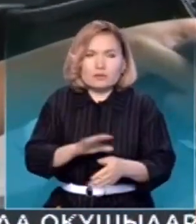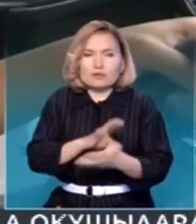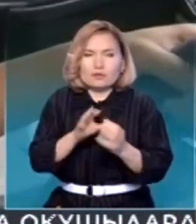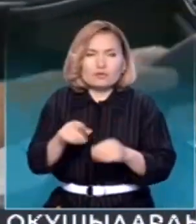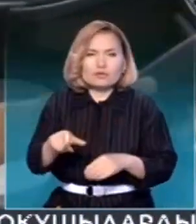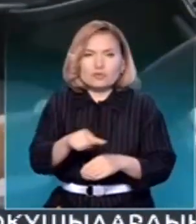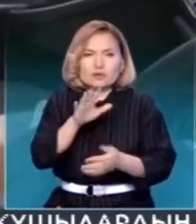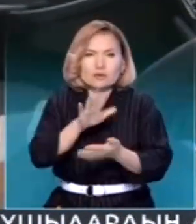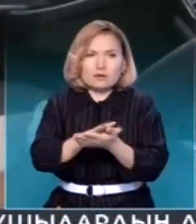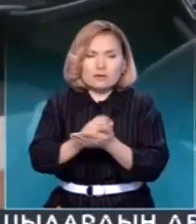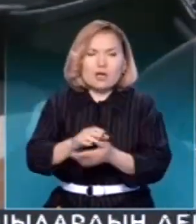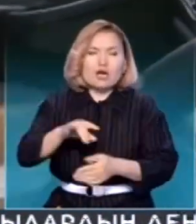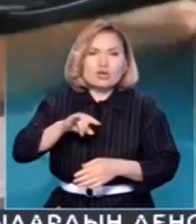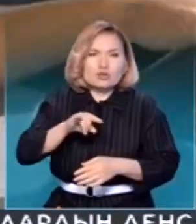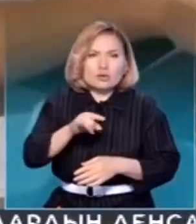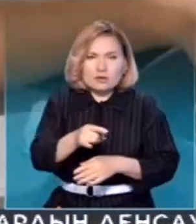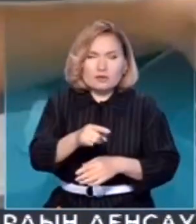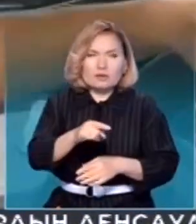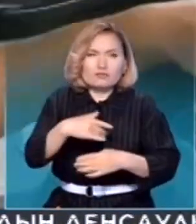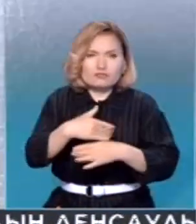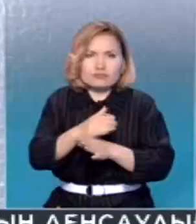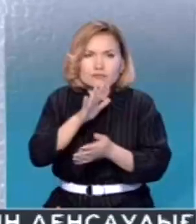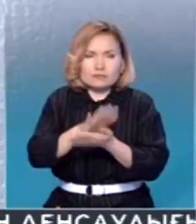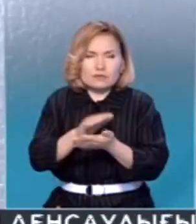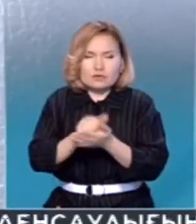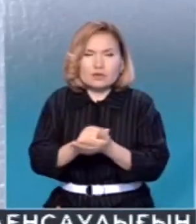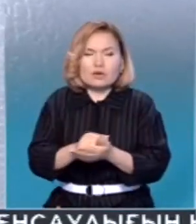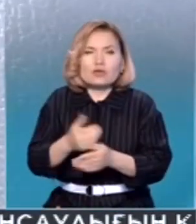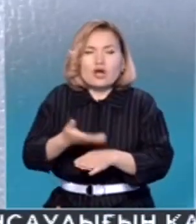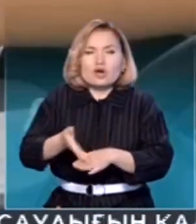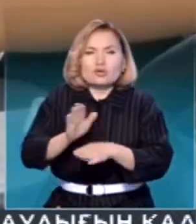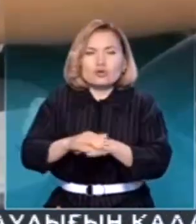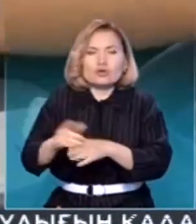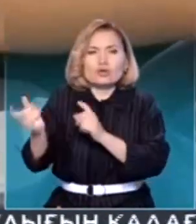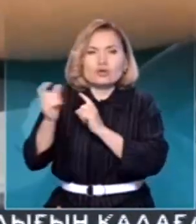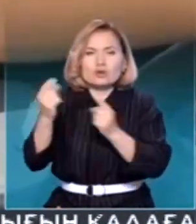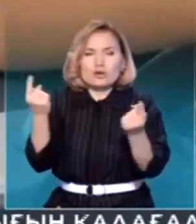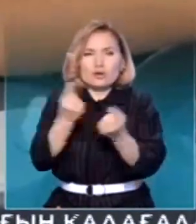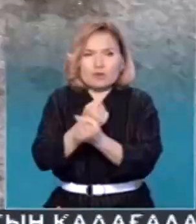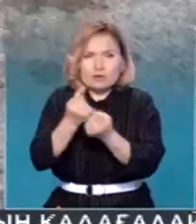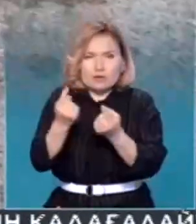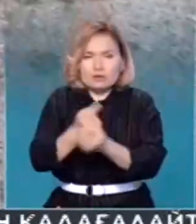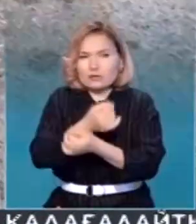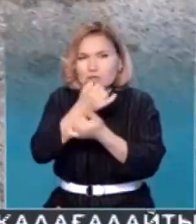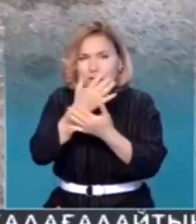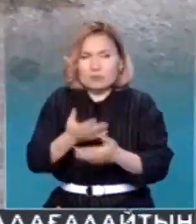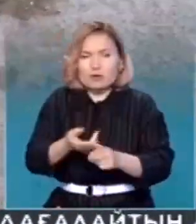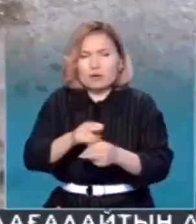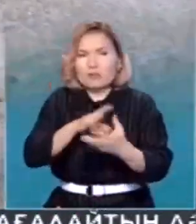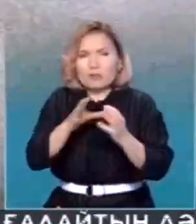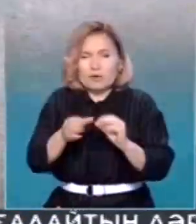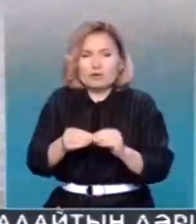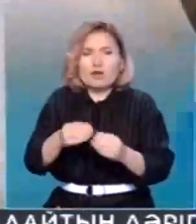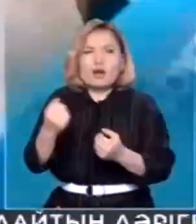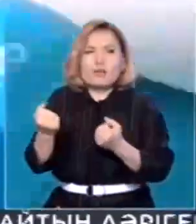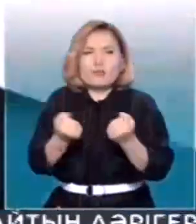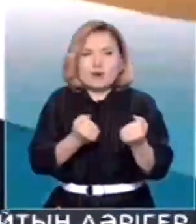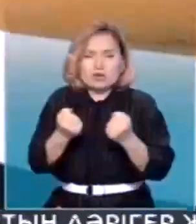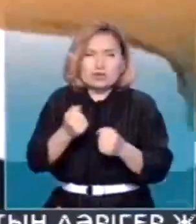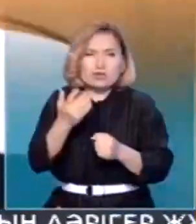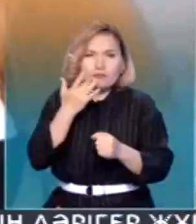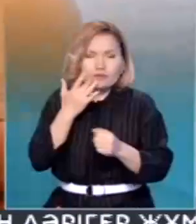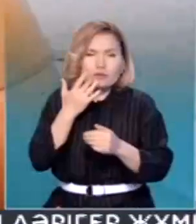осындай үлкен жеңіл машинамен жүру қиын. Ұшып деген тас тереземізді сындырады. Машина қиналады, жүруі жол